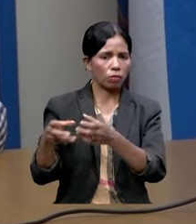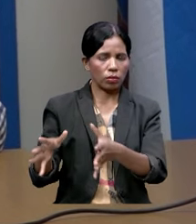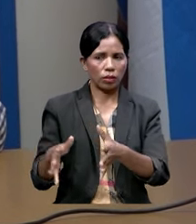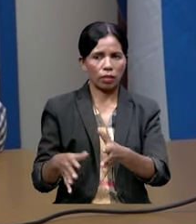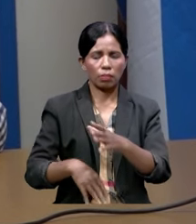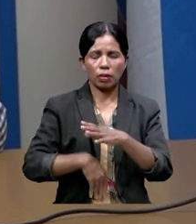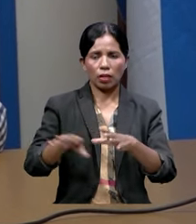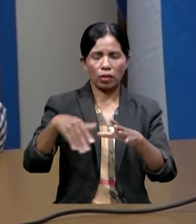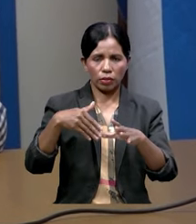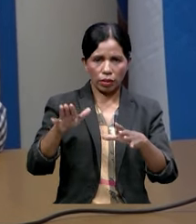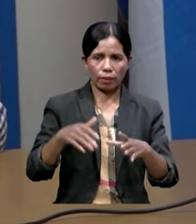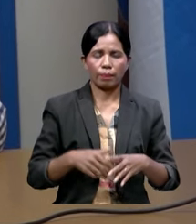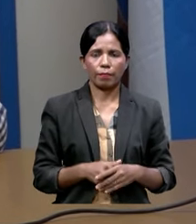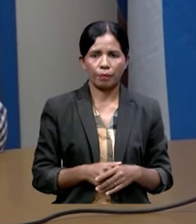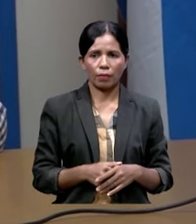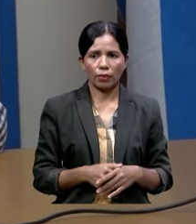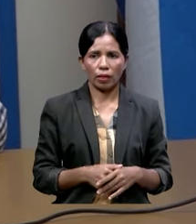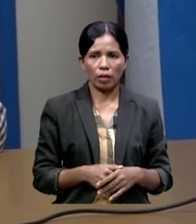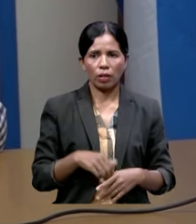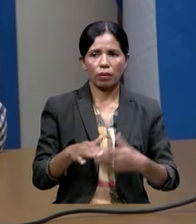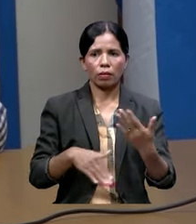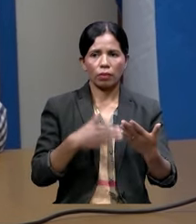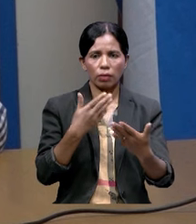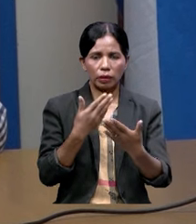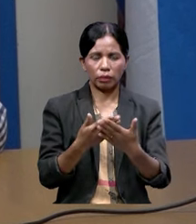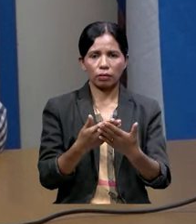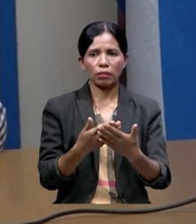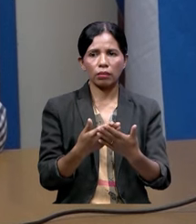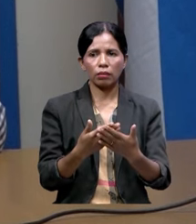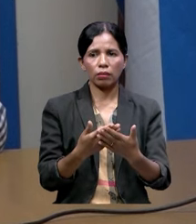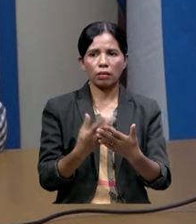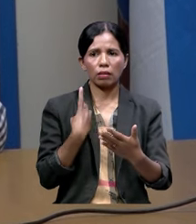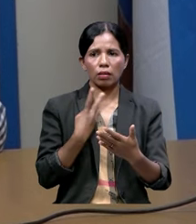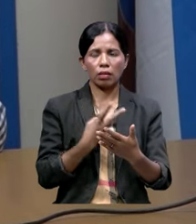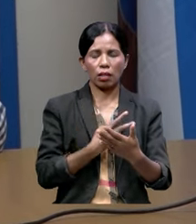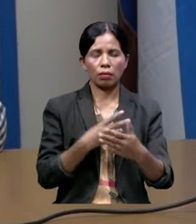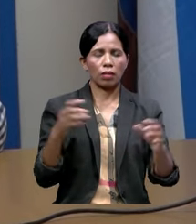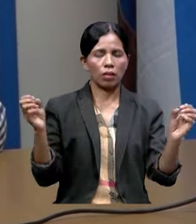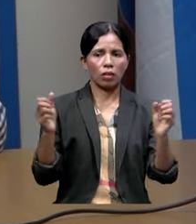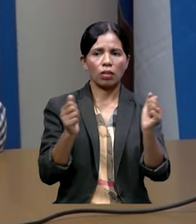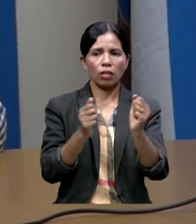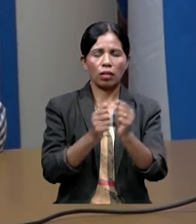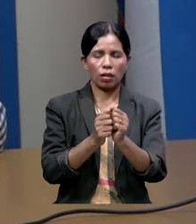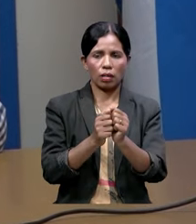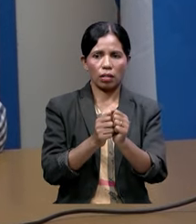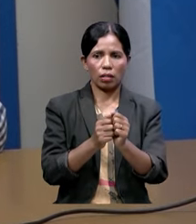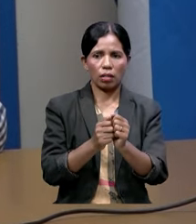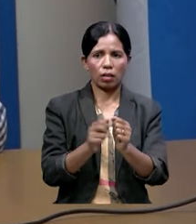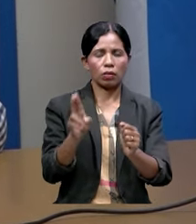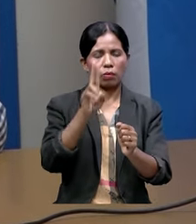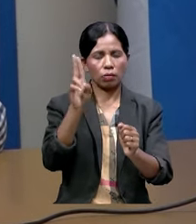dunia saya. Ibuat sarne pernah. Ami nunca hola posisaun ne bema katua profeta